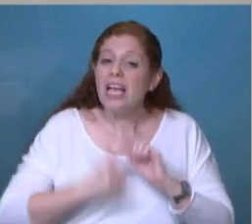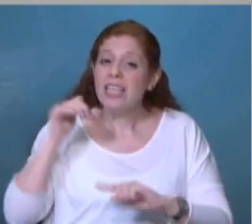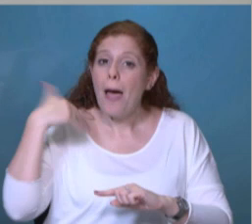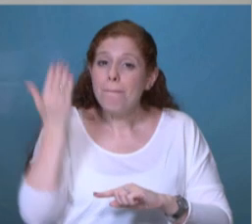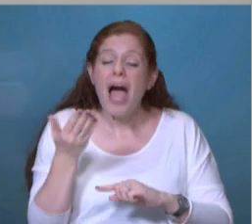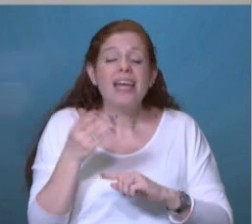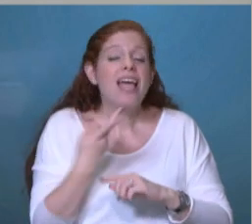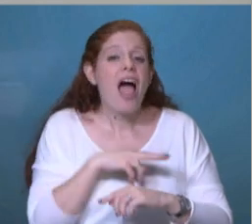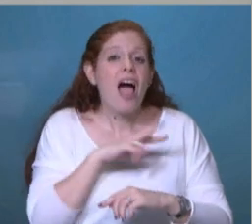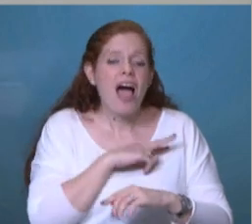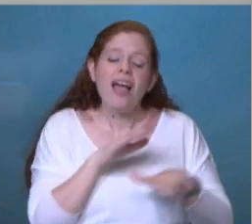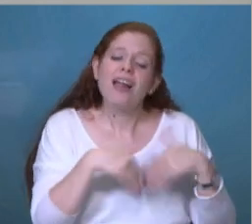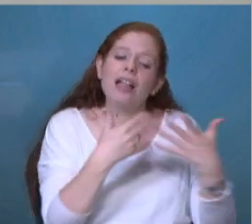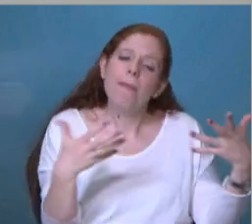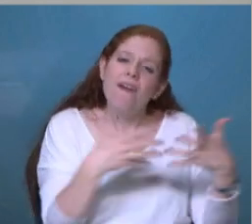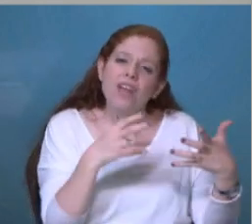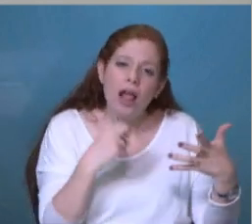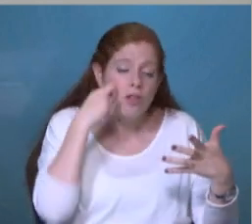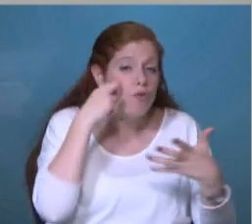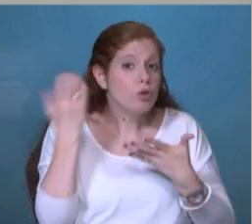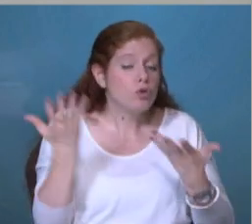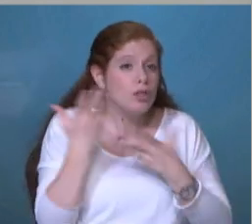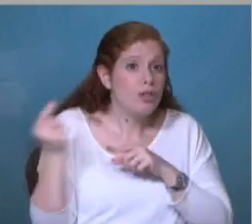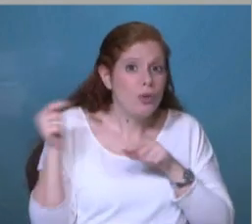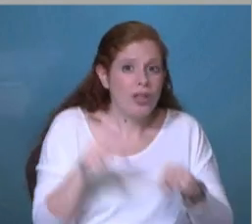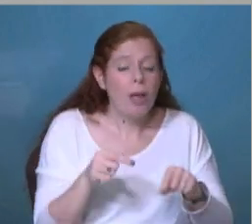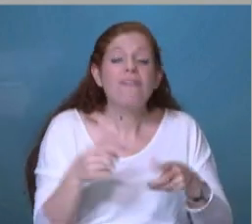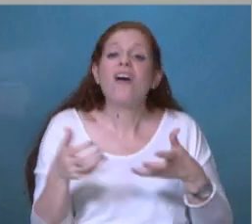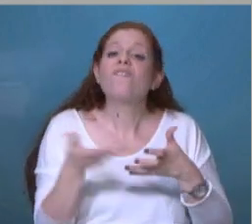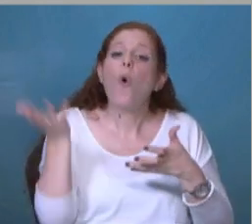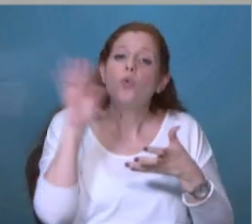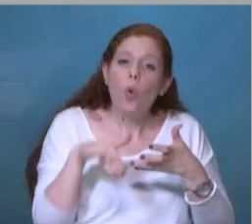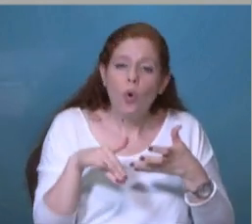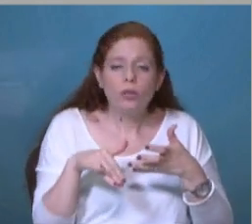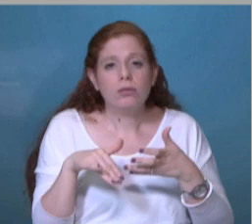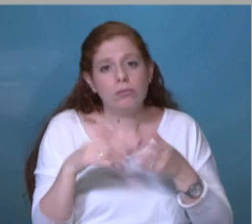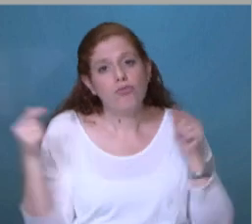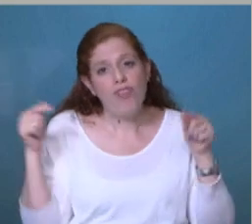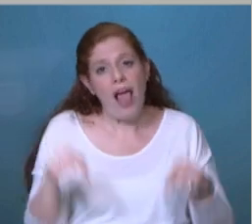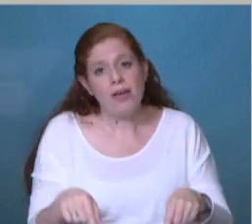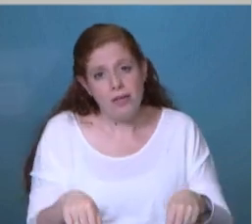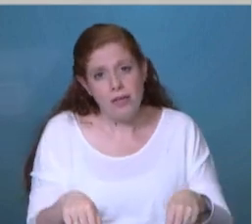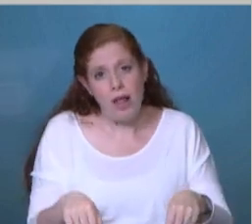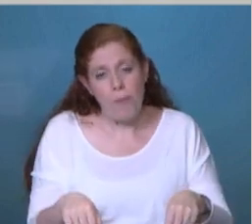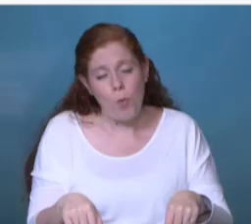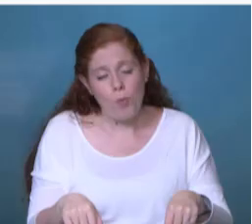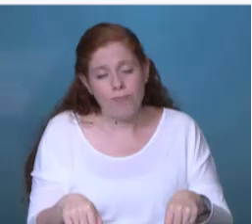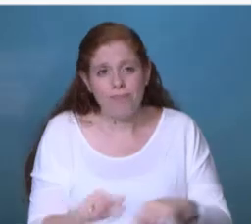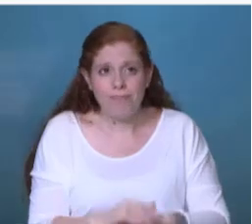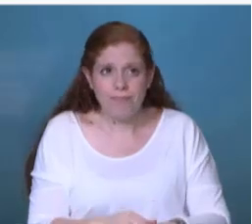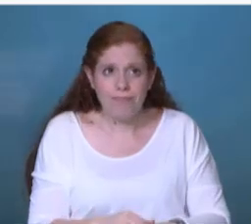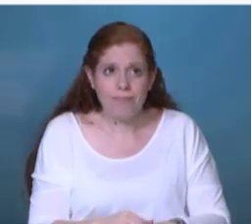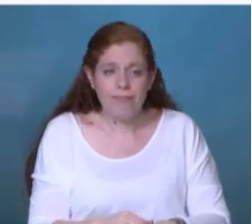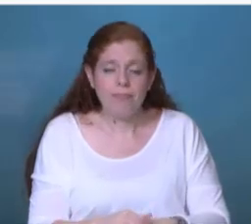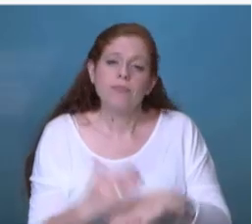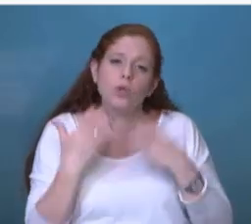לתפור להן חבילת הטבות שתעודד אותן וחברות נוספות מעמק הסיליקון להגיע למגדל העמק.